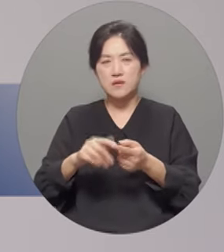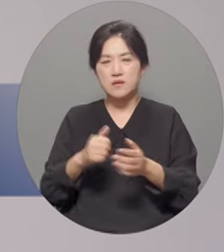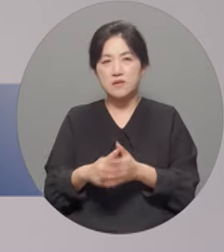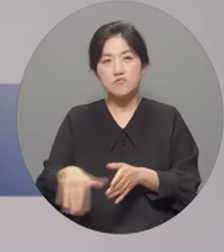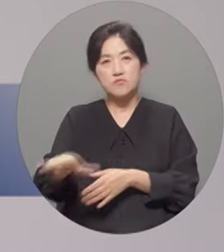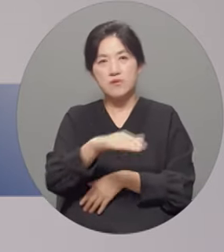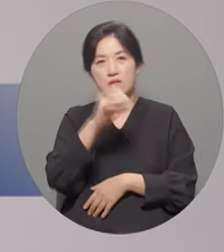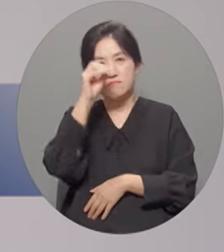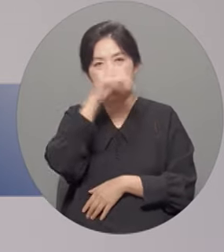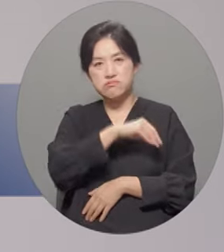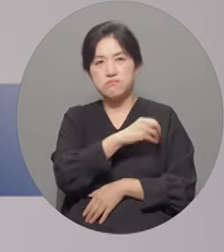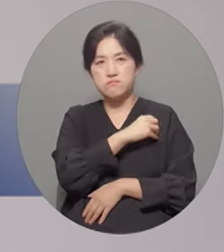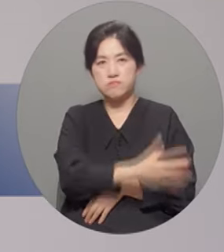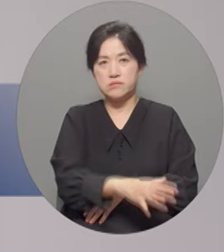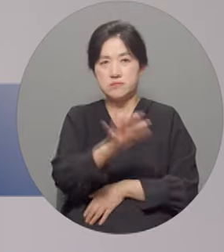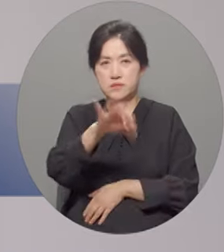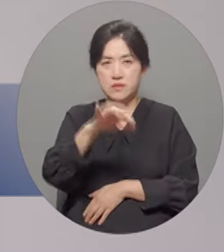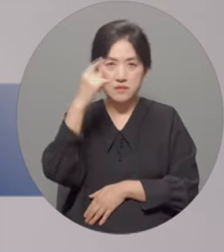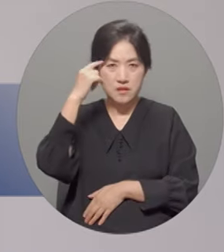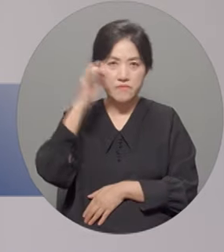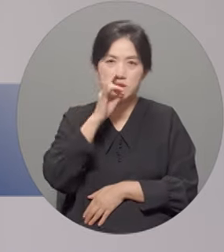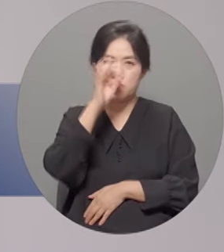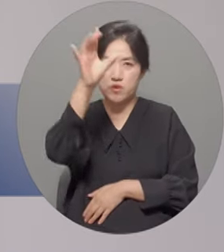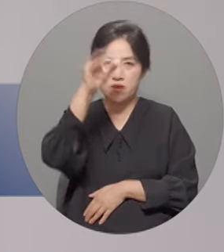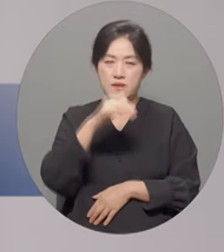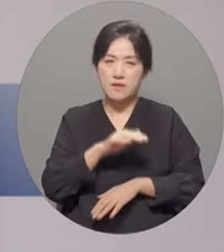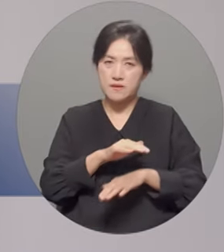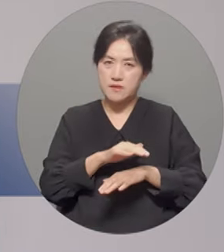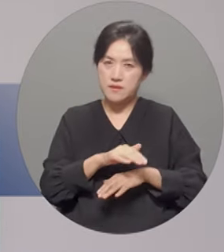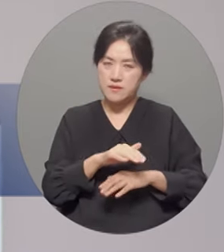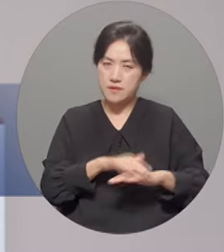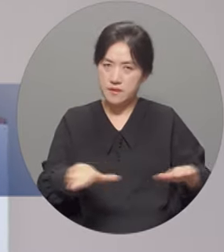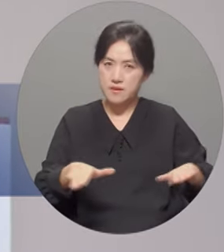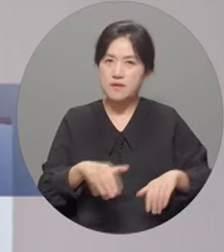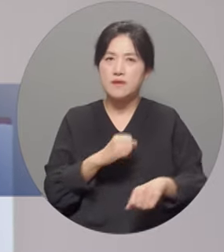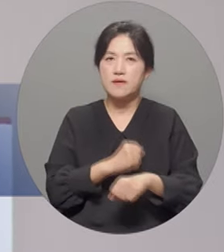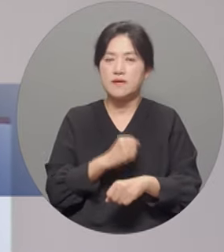이거 우리가 절대로 가벼이 봐서는 안 된다고